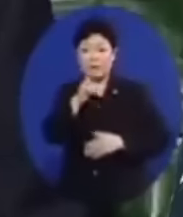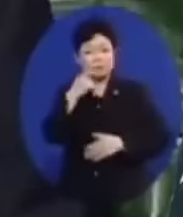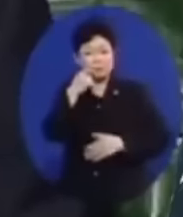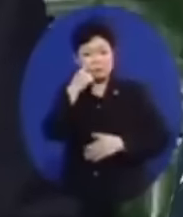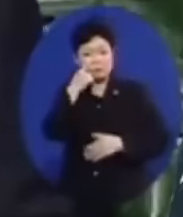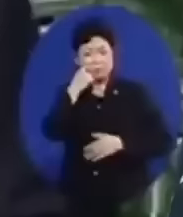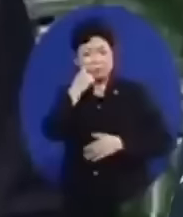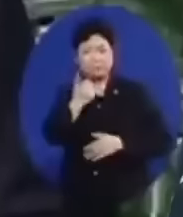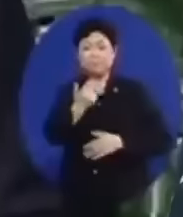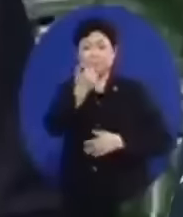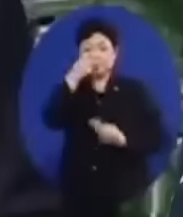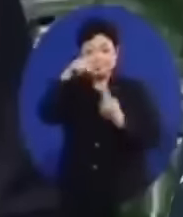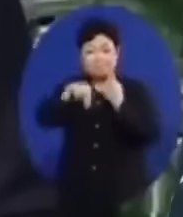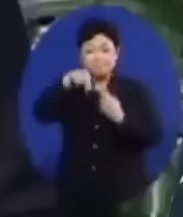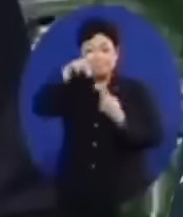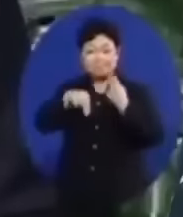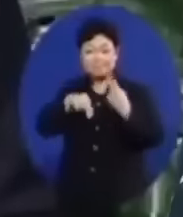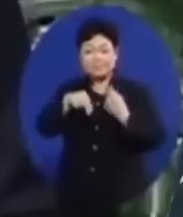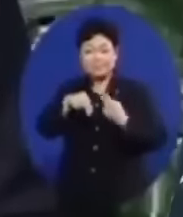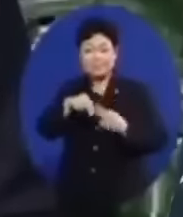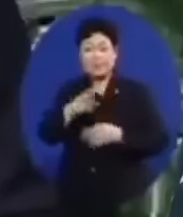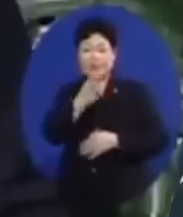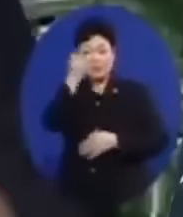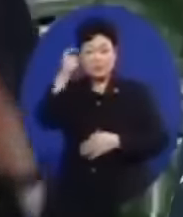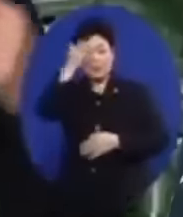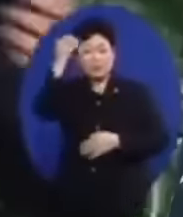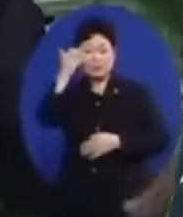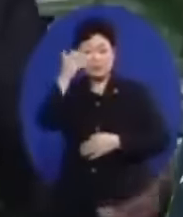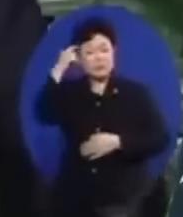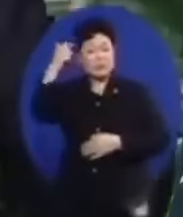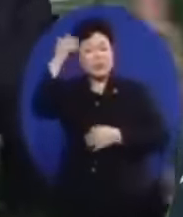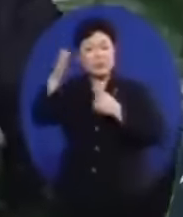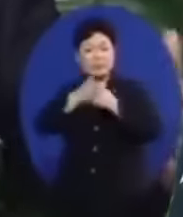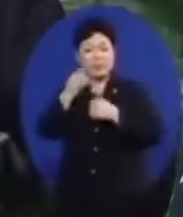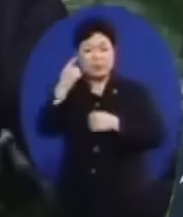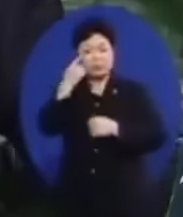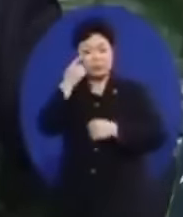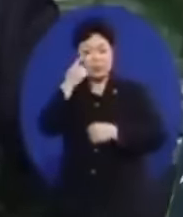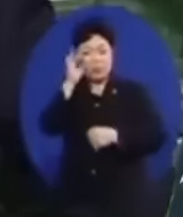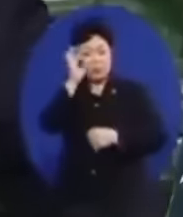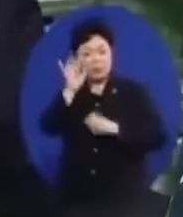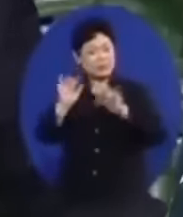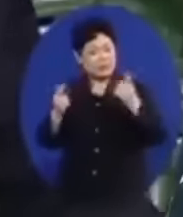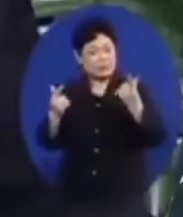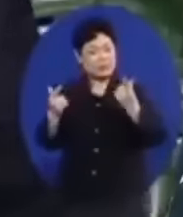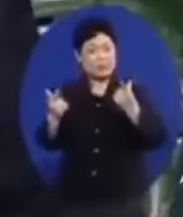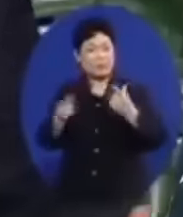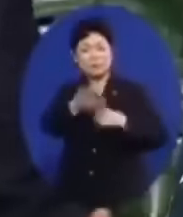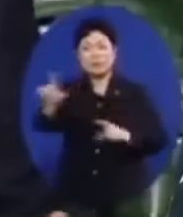있죠. 성령은 영으로 눈에 안 보이죠. 우리의 생활 속에 늘 같이 계신 것입니다.